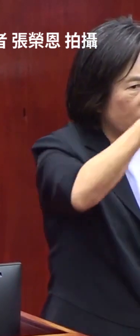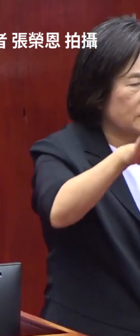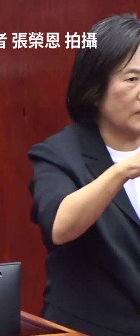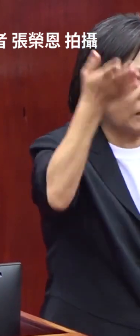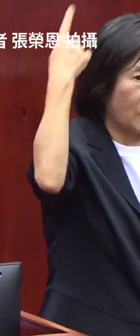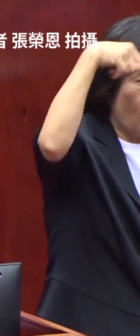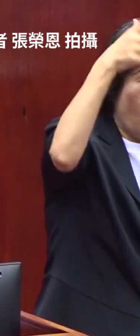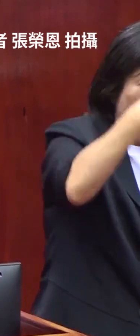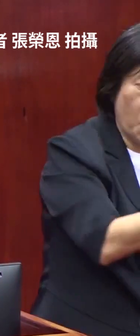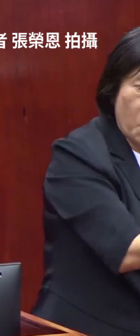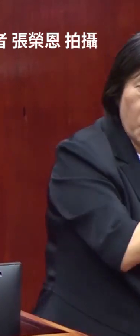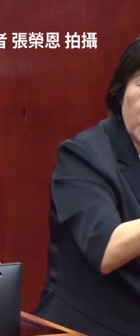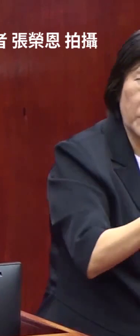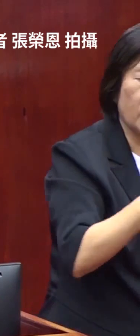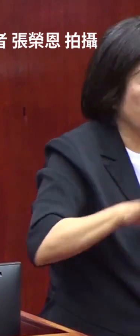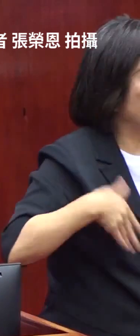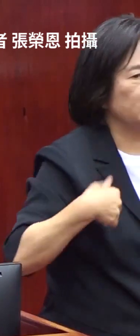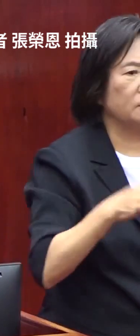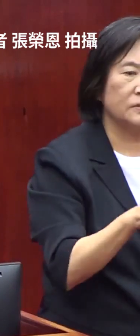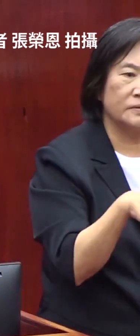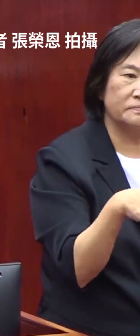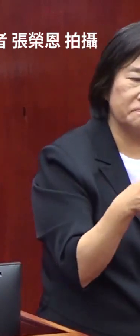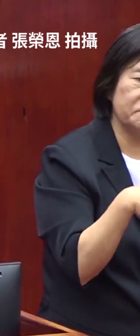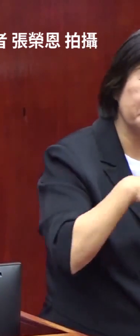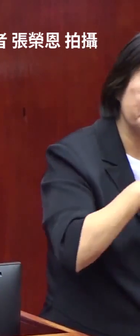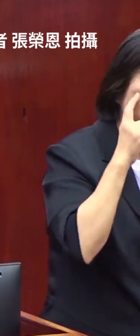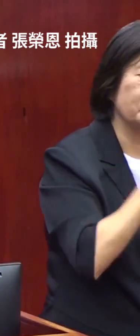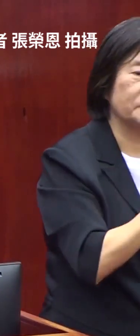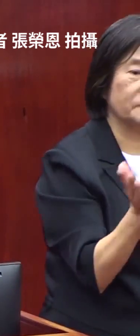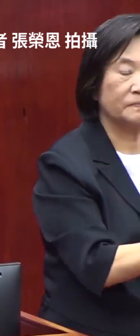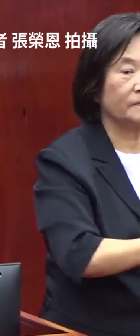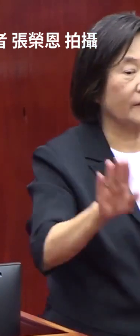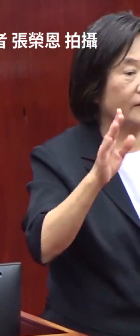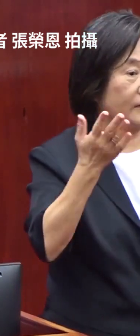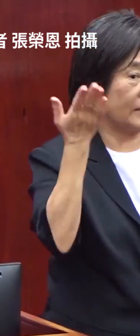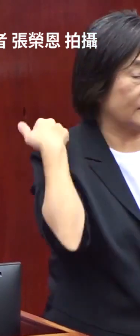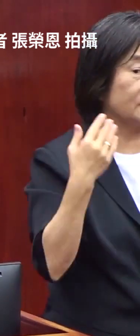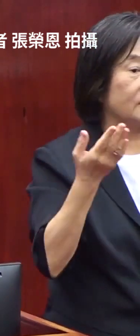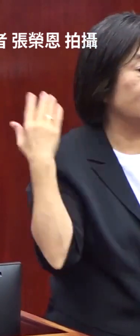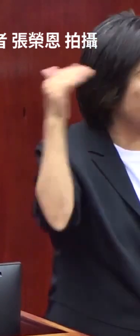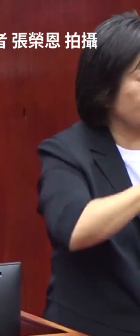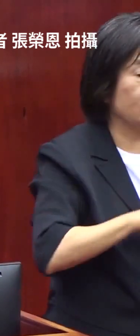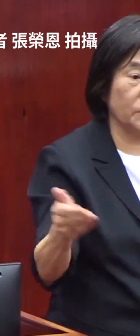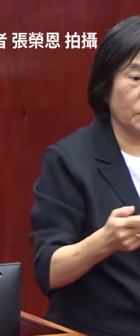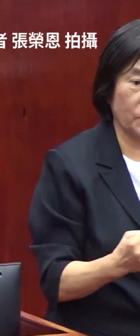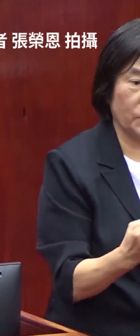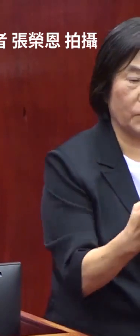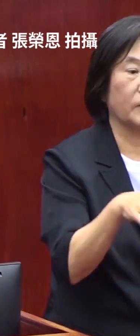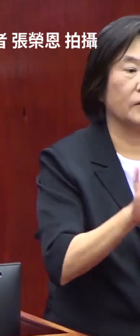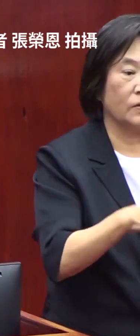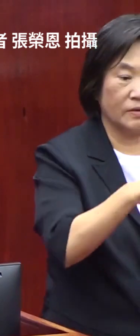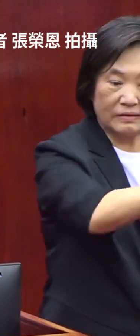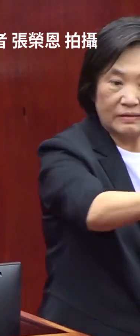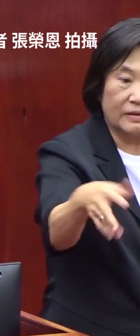公宅今年到现在为止，我们已经开工7处的基地，到年底总共会开工9个。那今年开